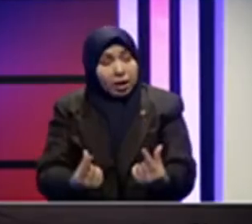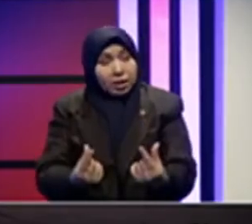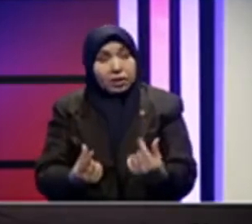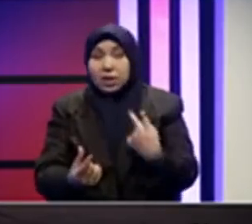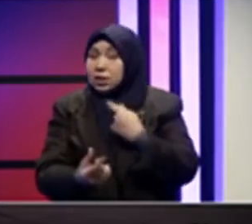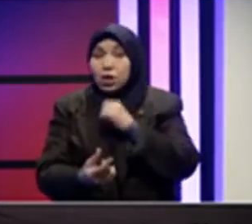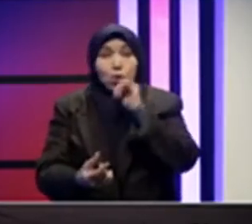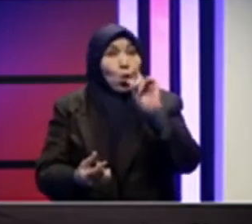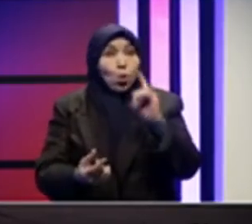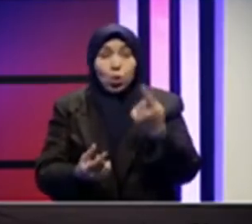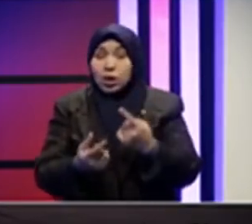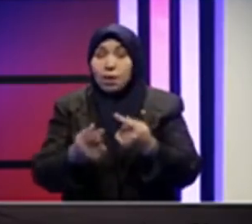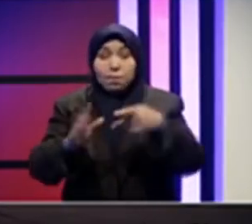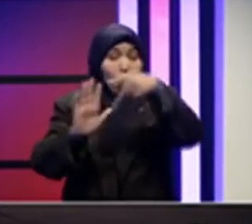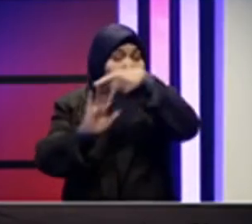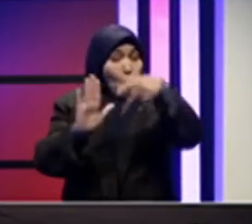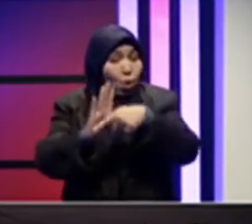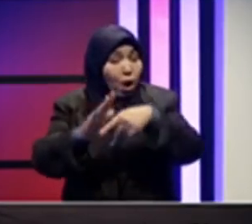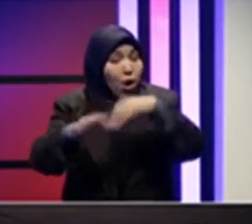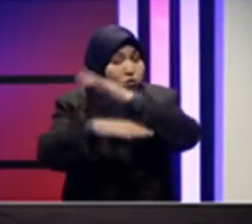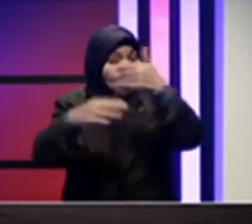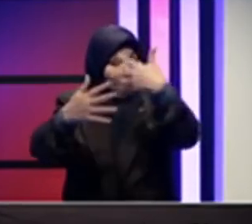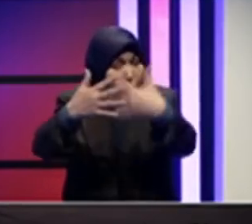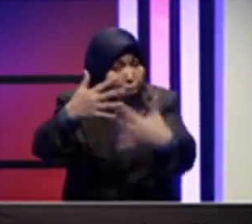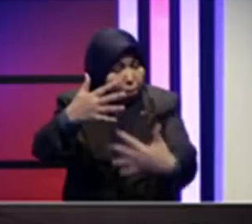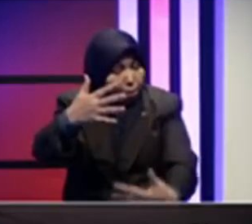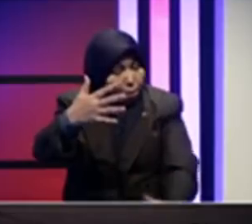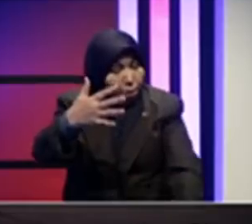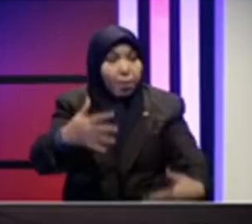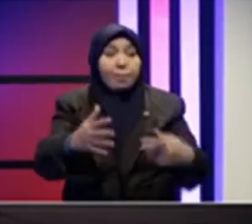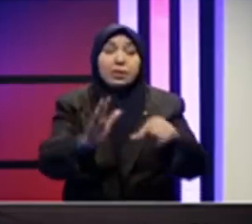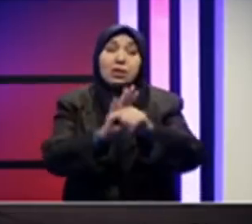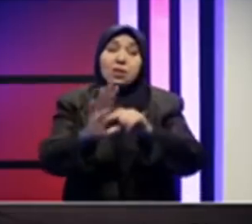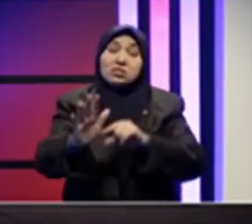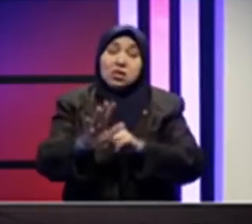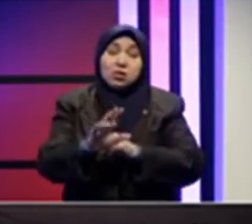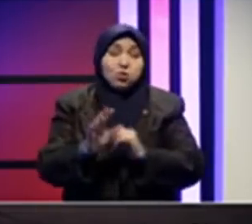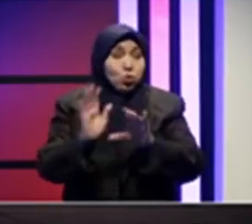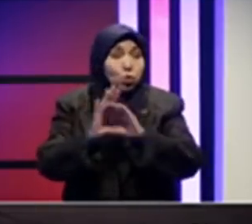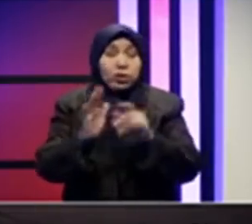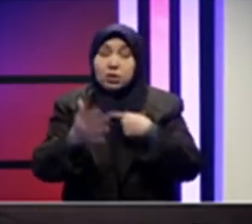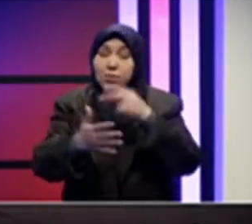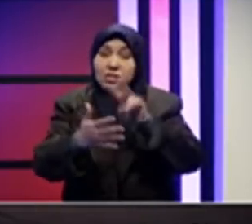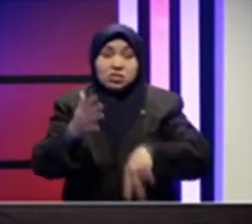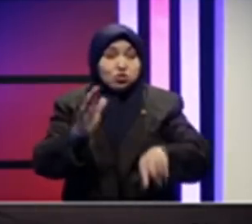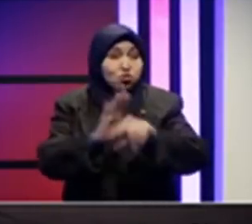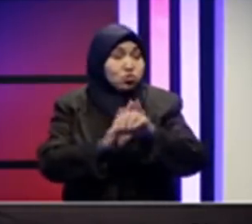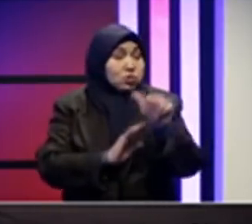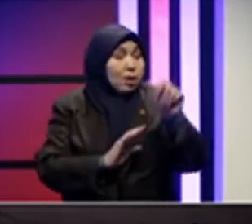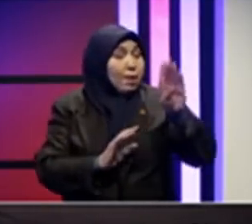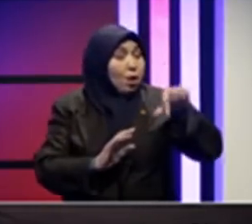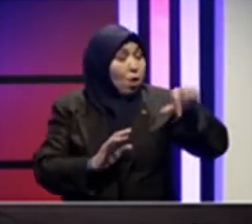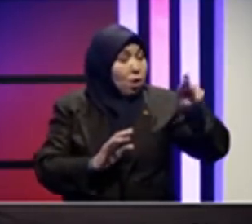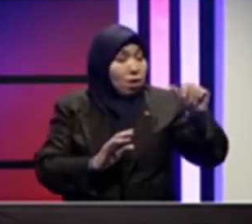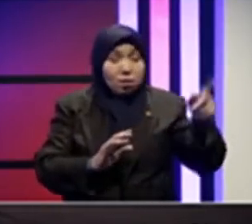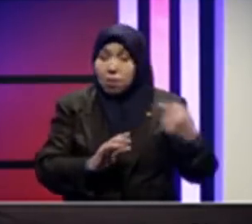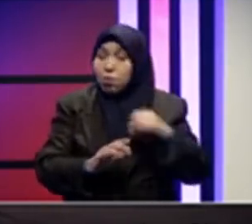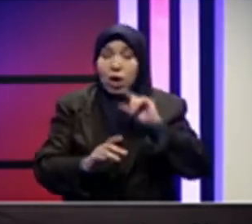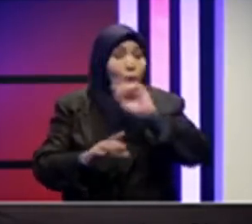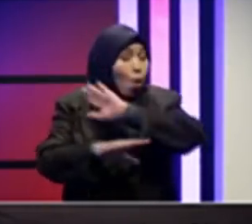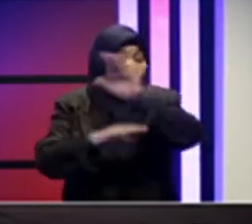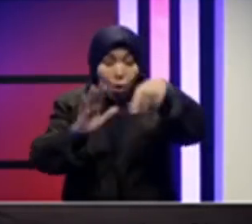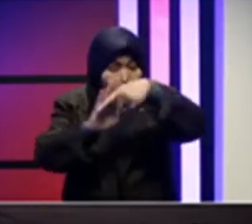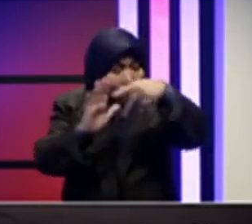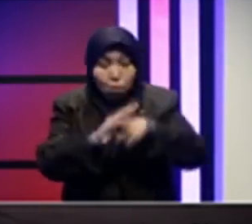bukan sekadar peraturan sahaja dalam surah yang kita baca. Contohnya kita baca surah Al-Baqarah, bukan semuanya peraturan sahaja, ada hikmah,